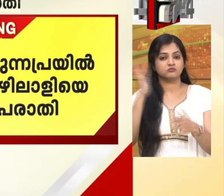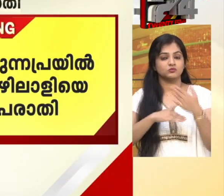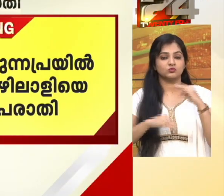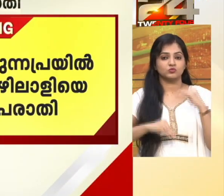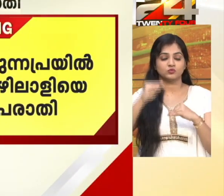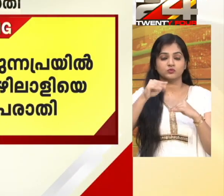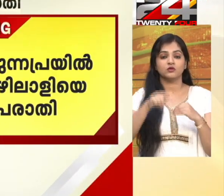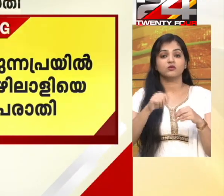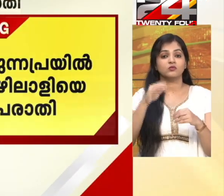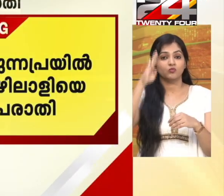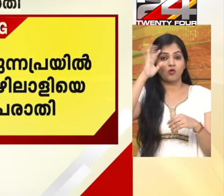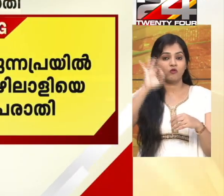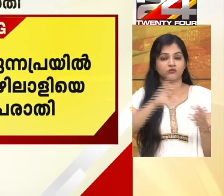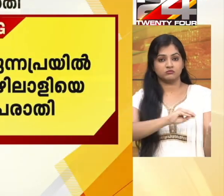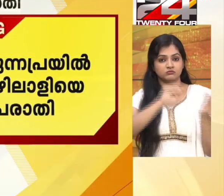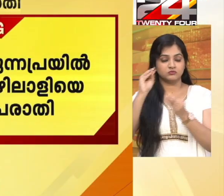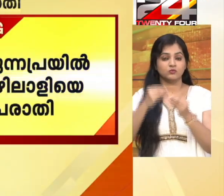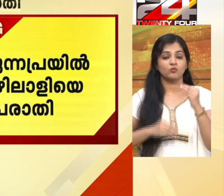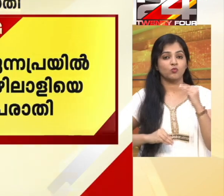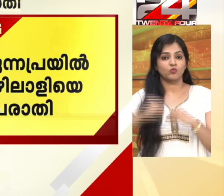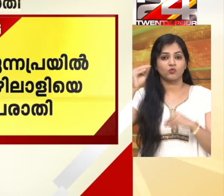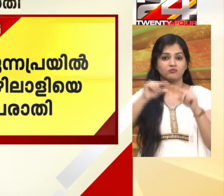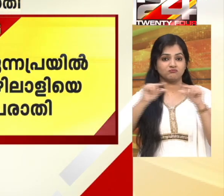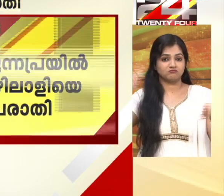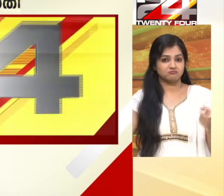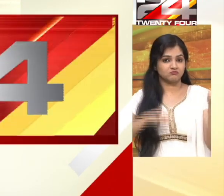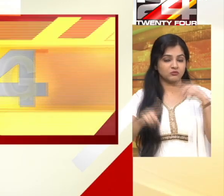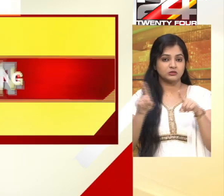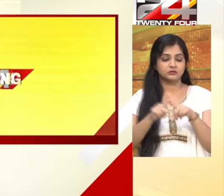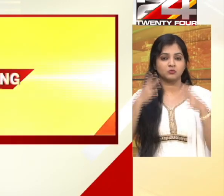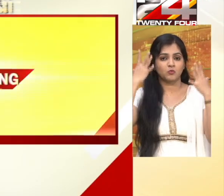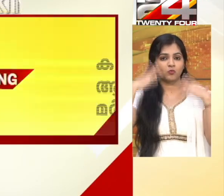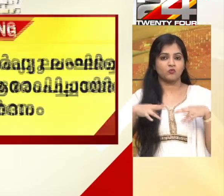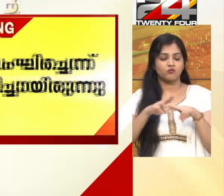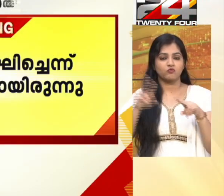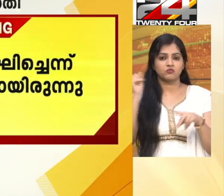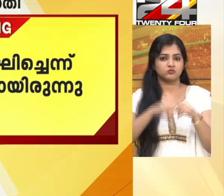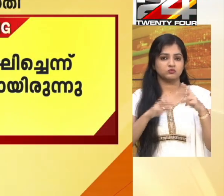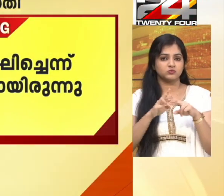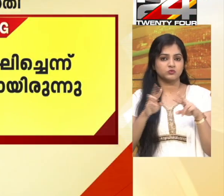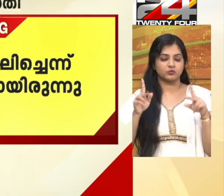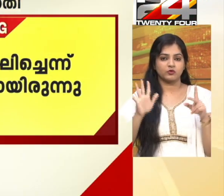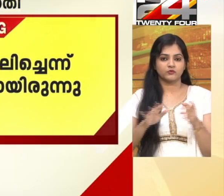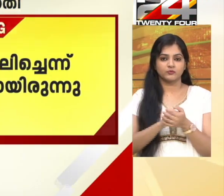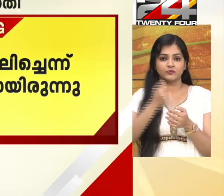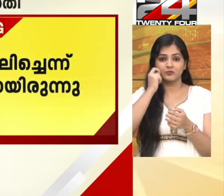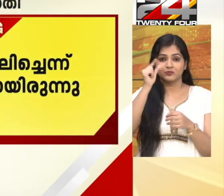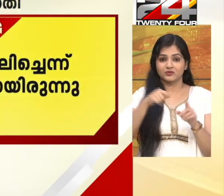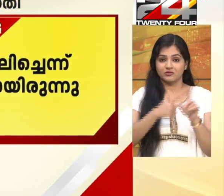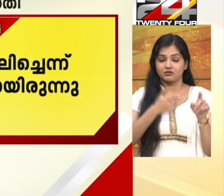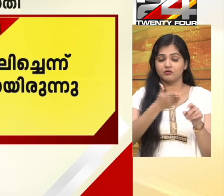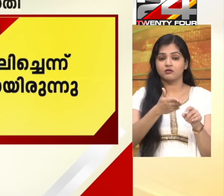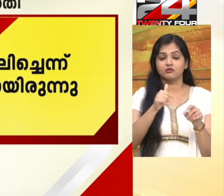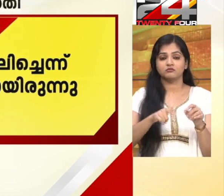ലാത്തി ഉപയോഗിച്ച് ക്രൂരമായ മർദ്ദനം നടന്നതിൻ്റെ പാടുകൾ ഗുരുതരമായ പരിക്കുകൾ ശരീരത്താകമാനമുണ്ട് അദ്ദേഹത്തിന് ഈ യുവാവിന് ഇപ്പോൾ നടക്കാൻ